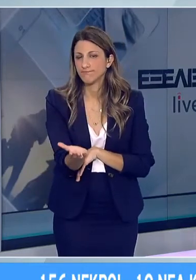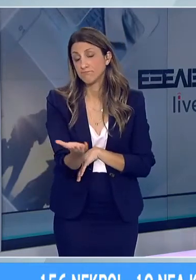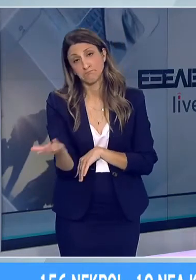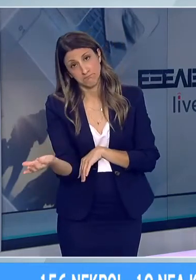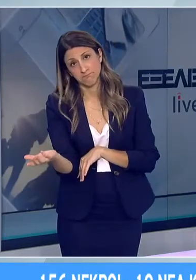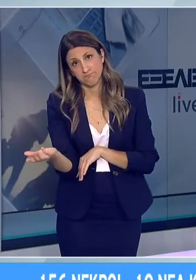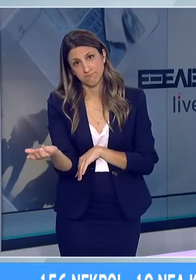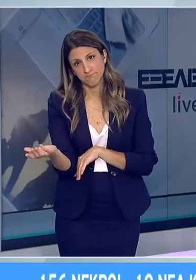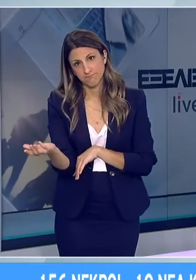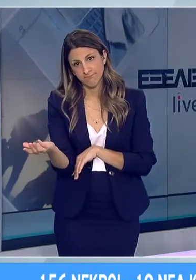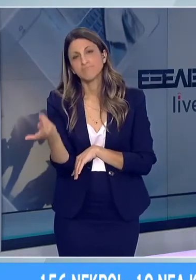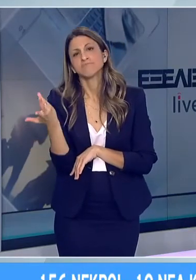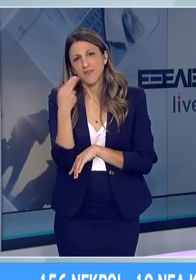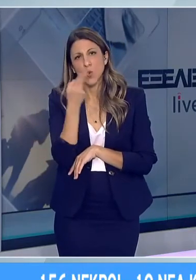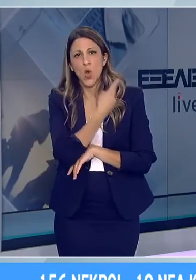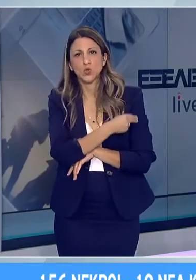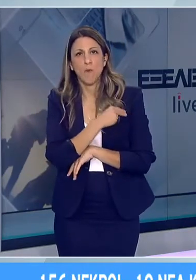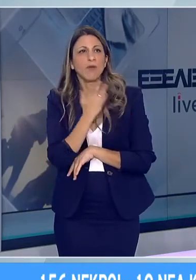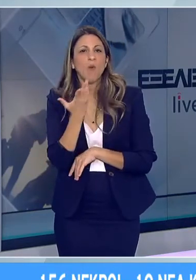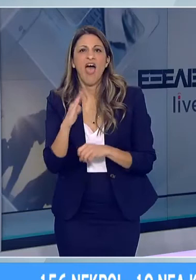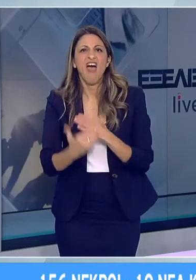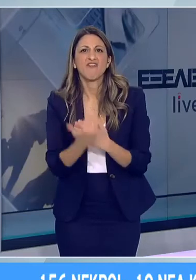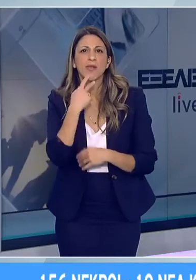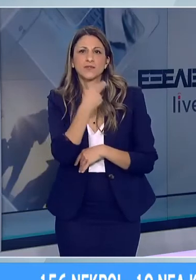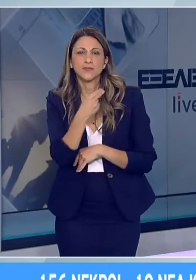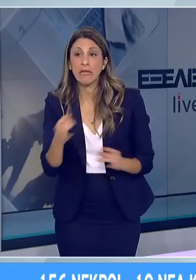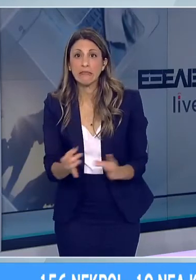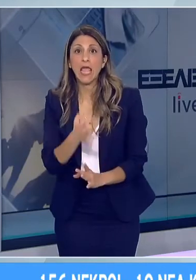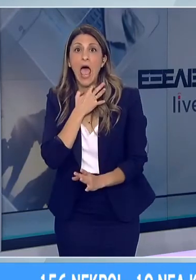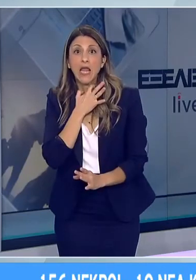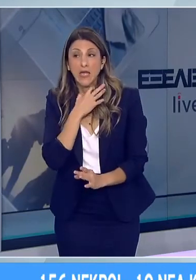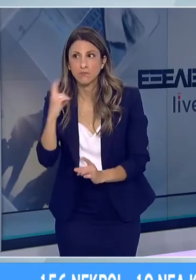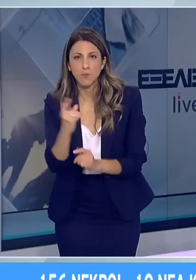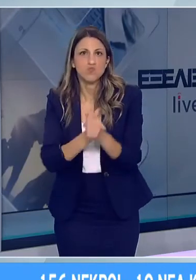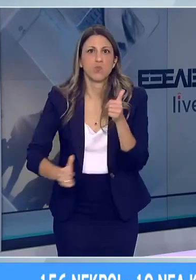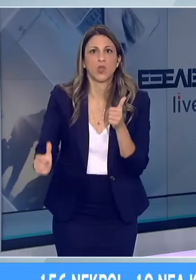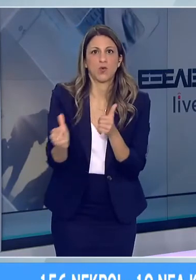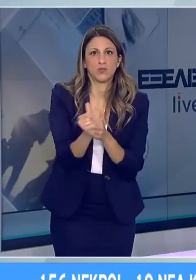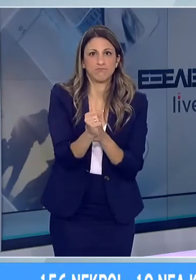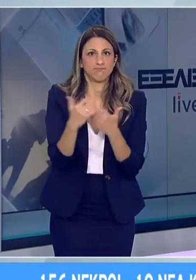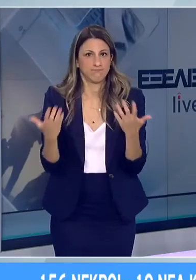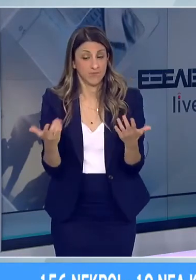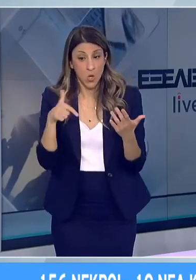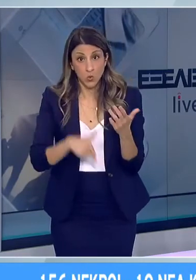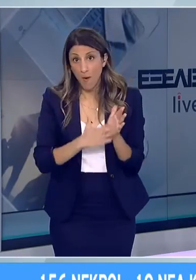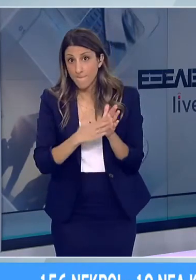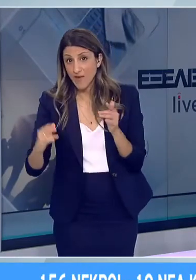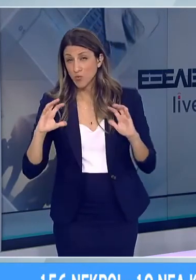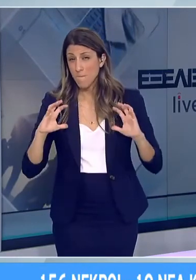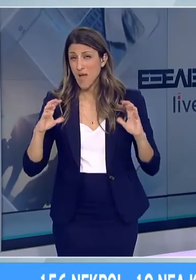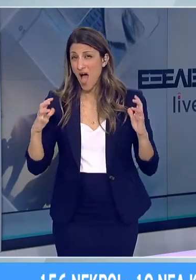και ένας λόγος που εφημερεύουν τα νοσοκομεία προκειμένου να αντιμετωπίσουν τέτοιου είδους περιστατικά. Κατά την περίοδο δε της